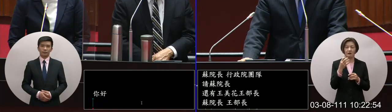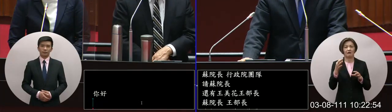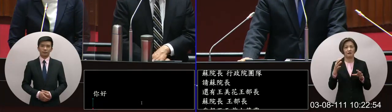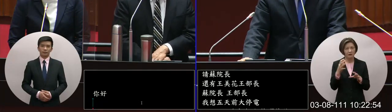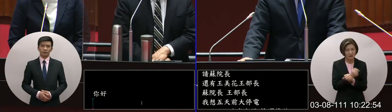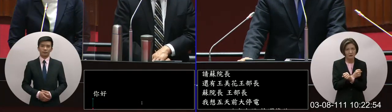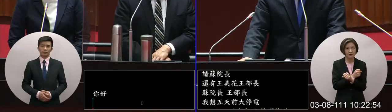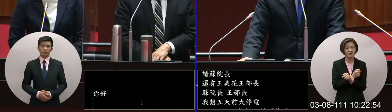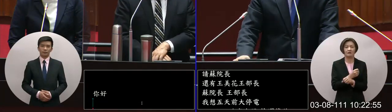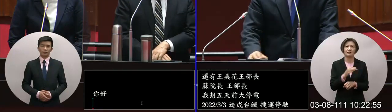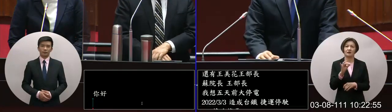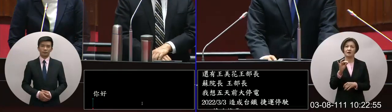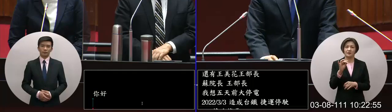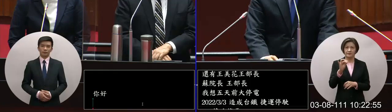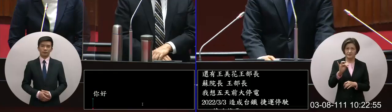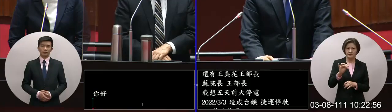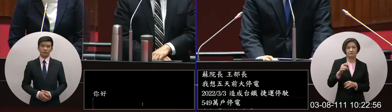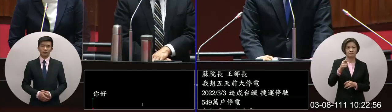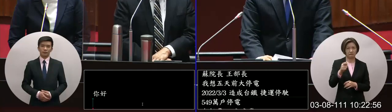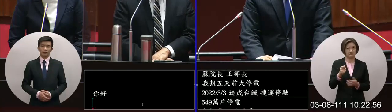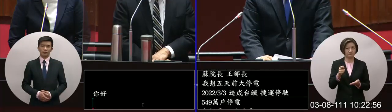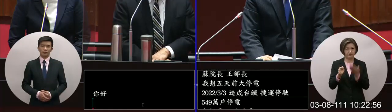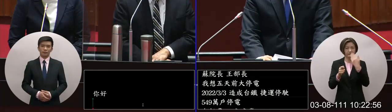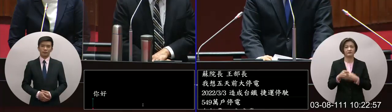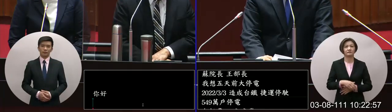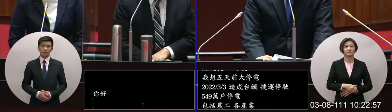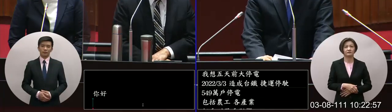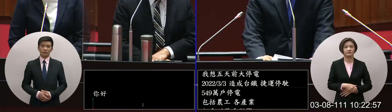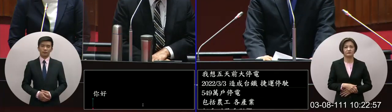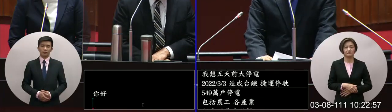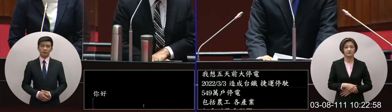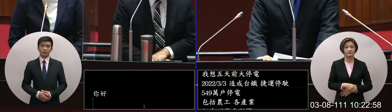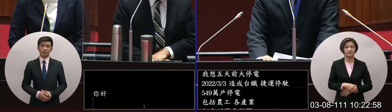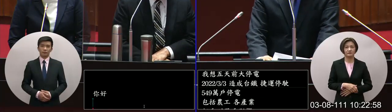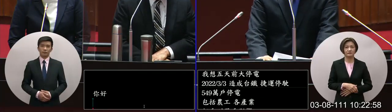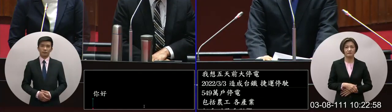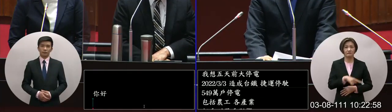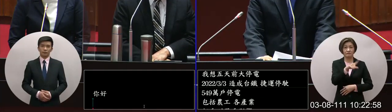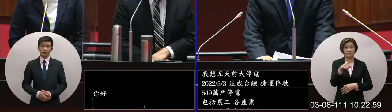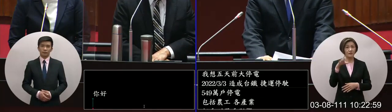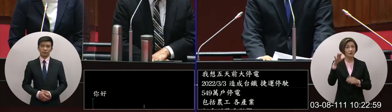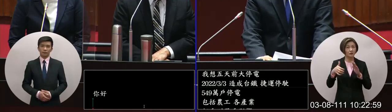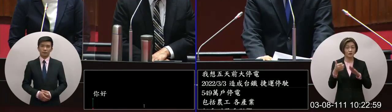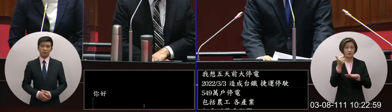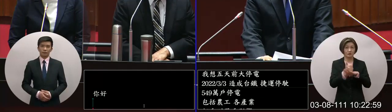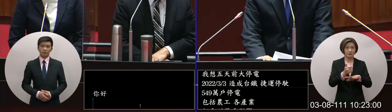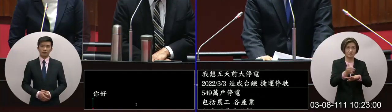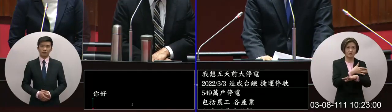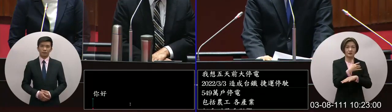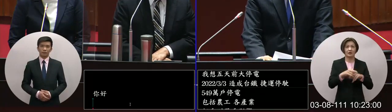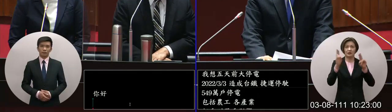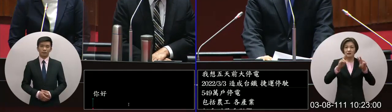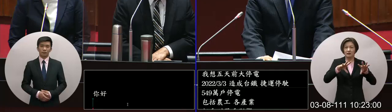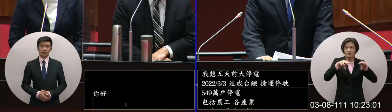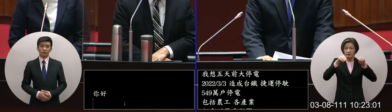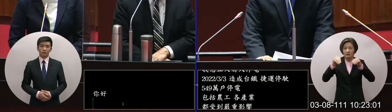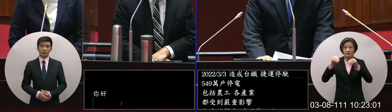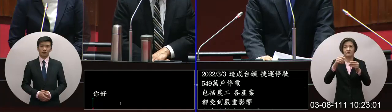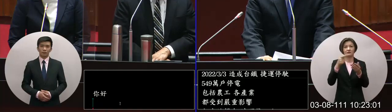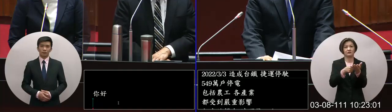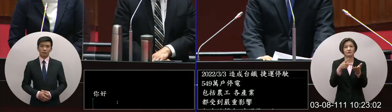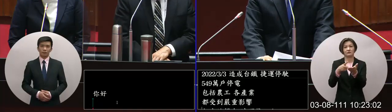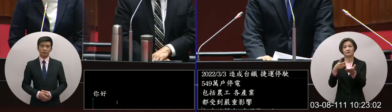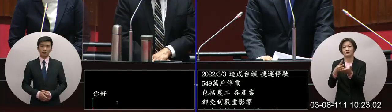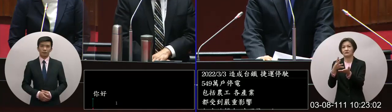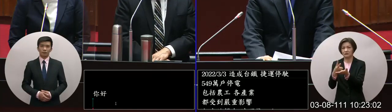啊，达百亿以上。那苏院长，我想您在任内啊，一共有4次大停电哦，